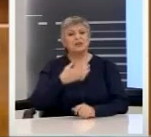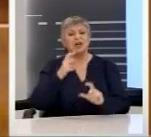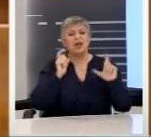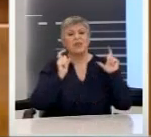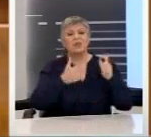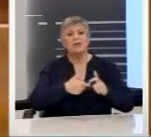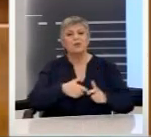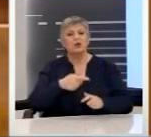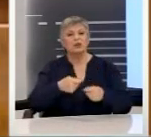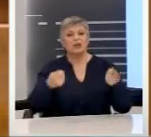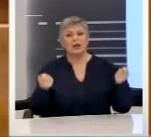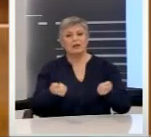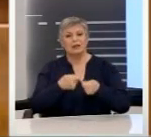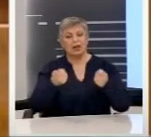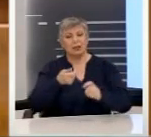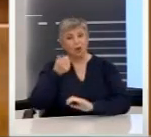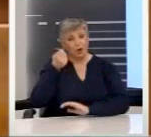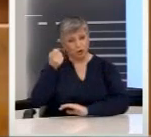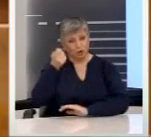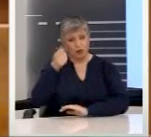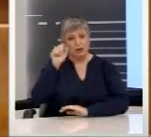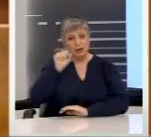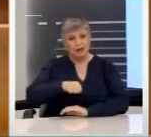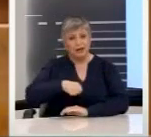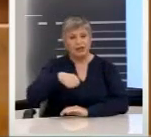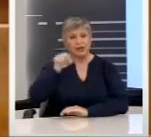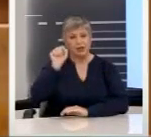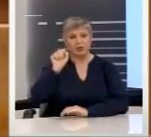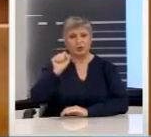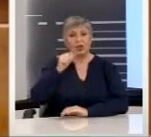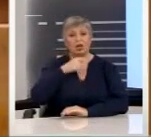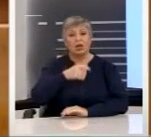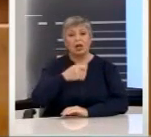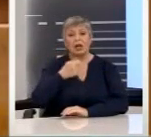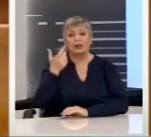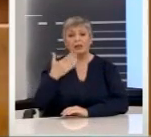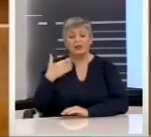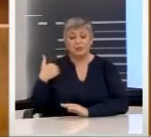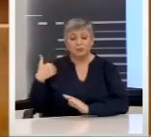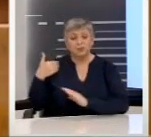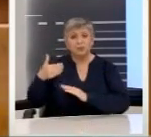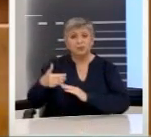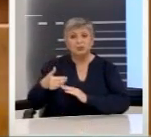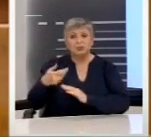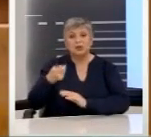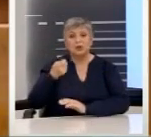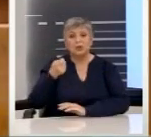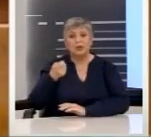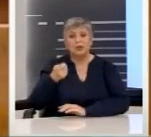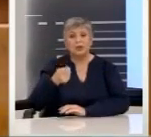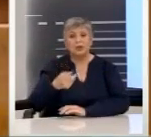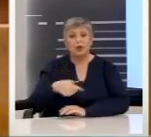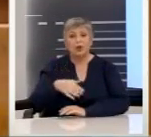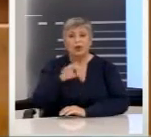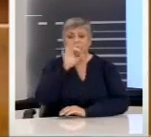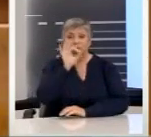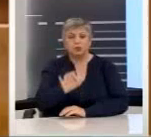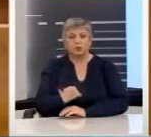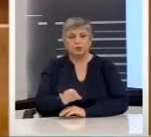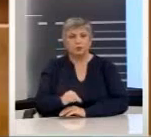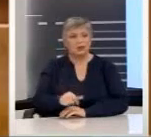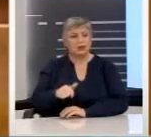να καταβάλλετε αστικά ένα ευρώ. Ή μας είπατε ότι εμείς ακόμα και για πράξεις και παραλήψεις των δικών μας